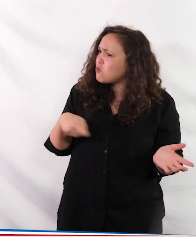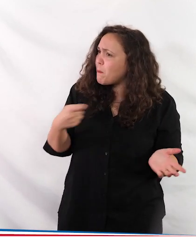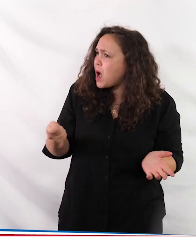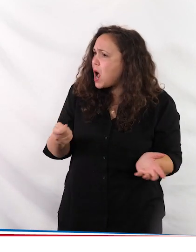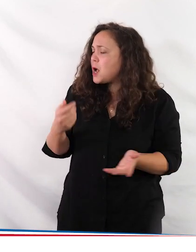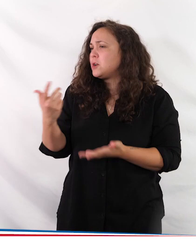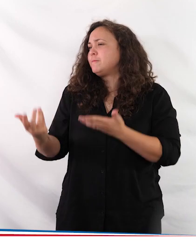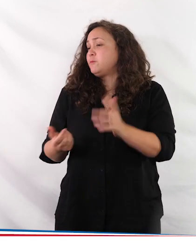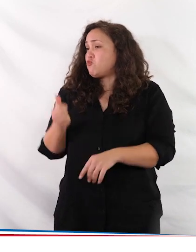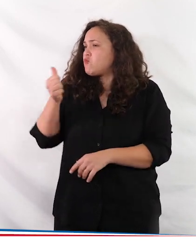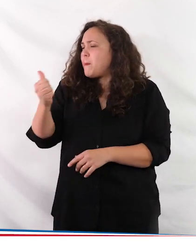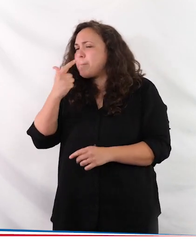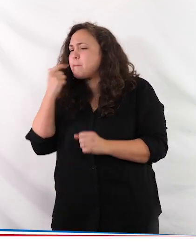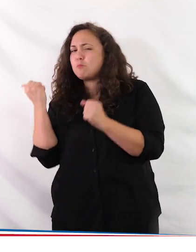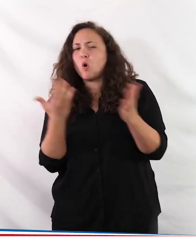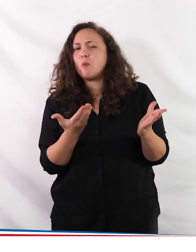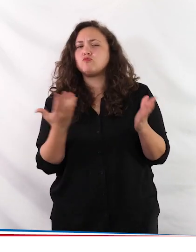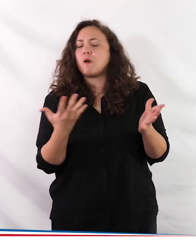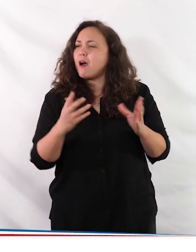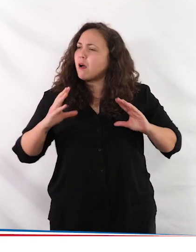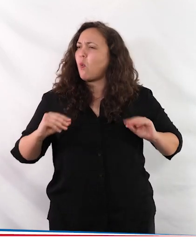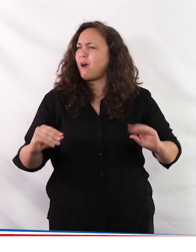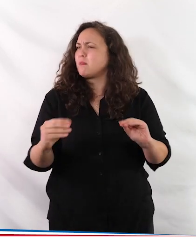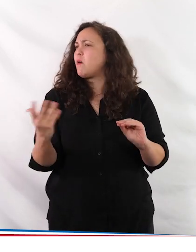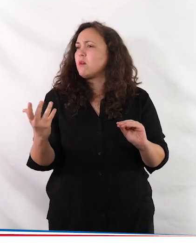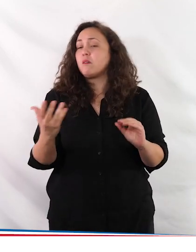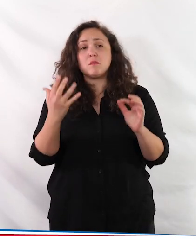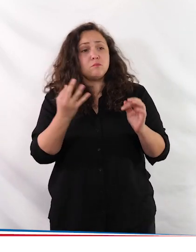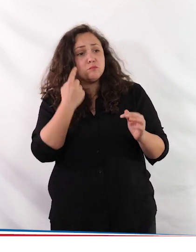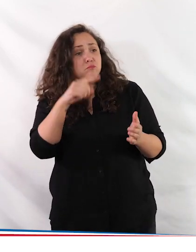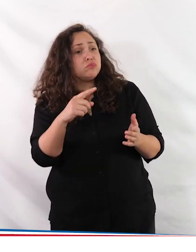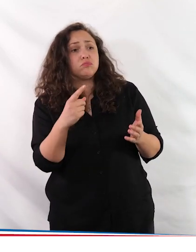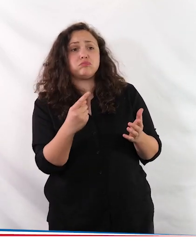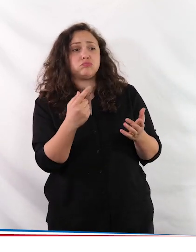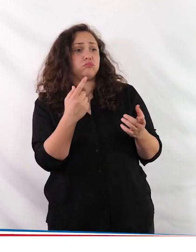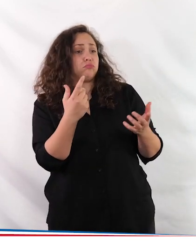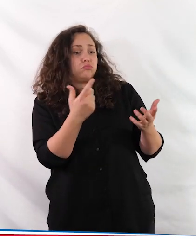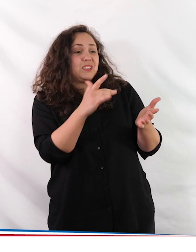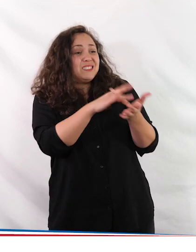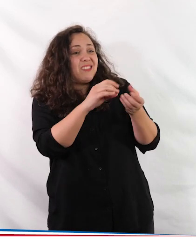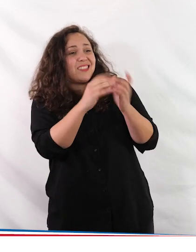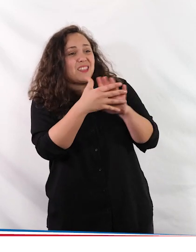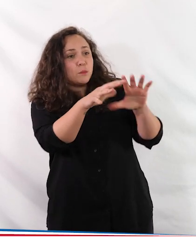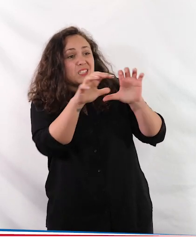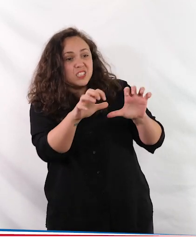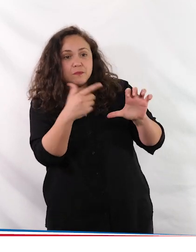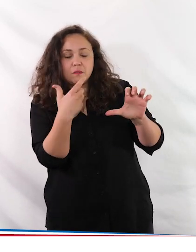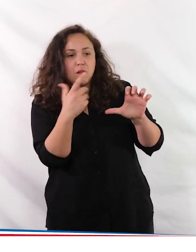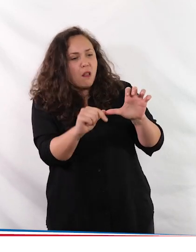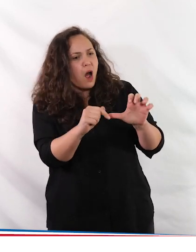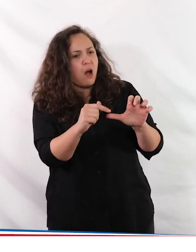proposez concrètement, vous, demain, pour qu'il y ait plus de sites administratifs accessibles, mais